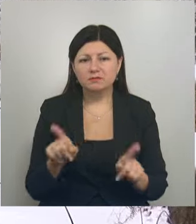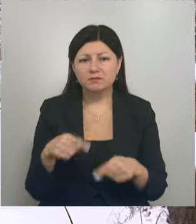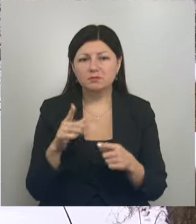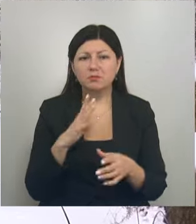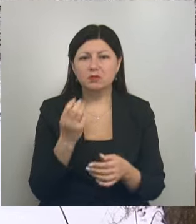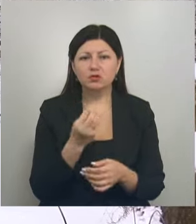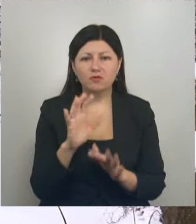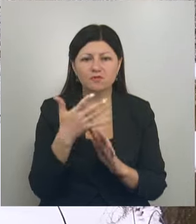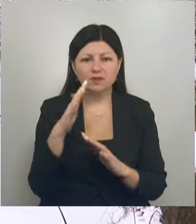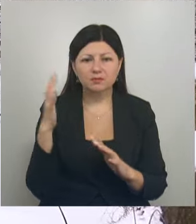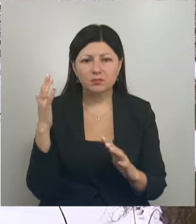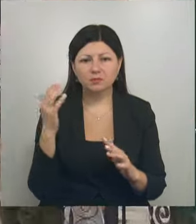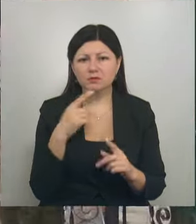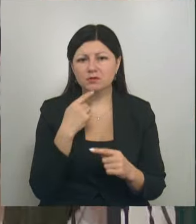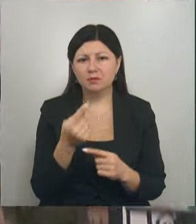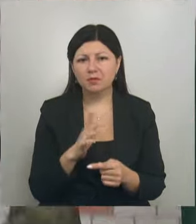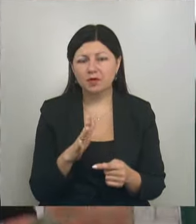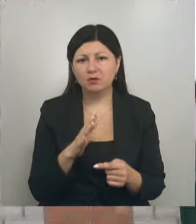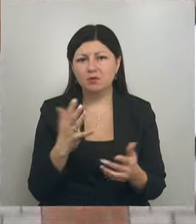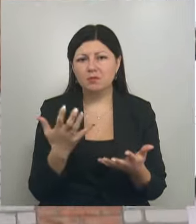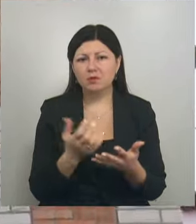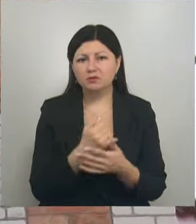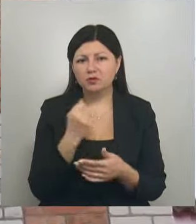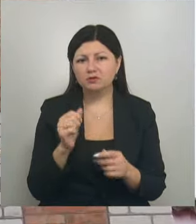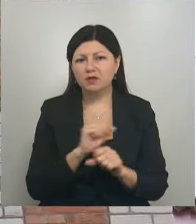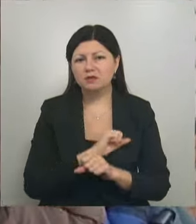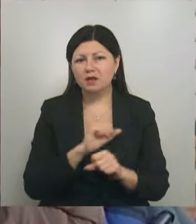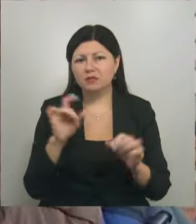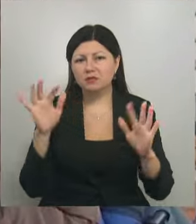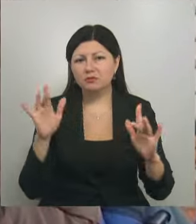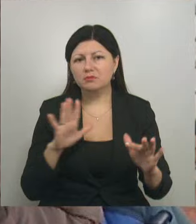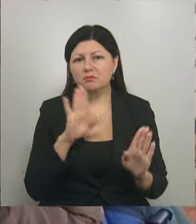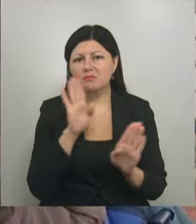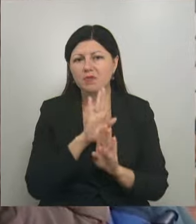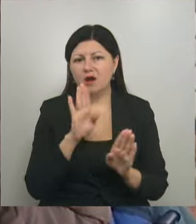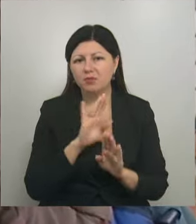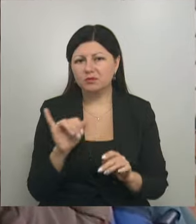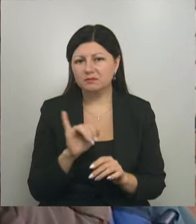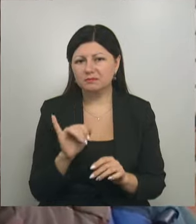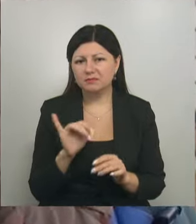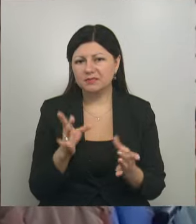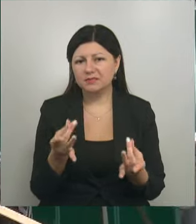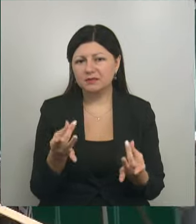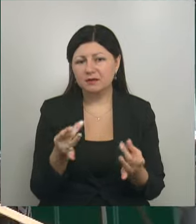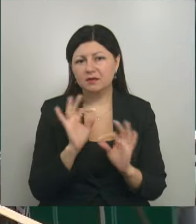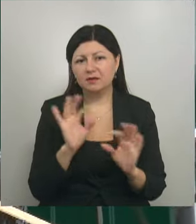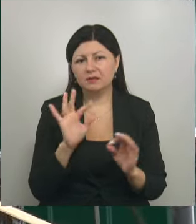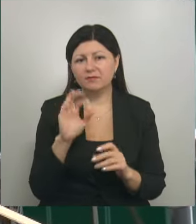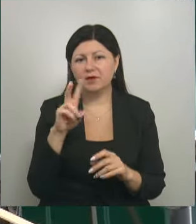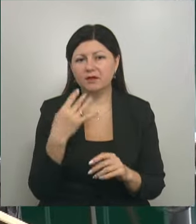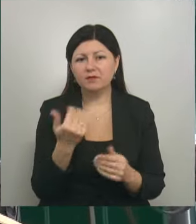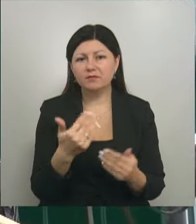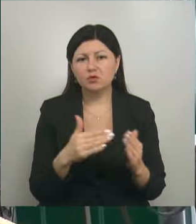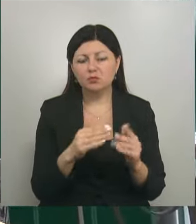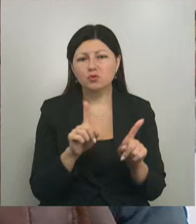был в лесополосе неподалеку. От разлета осколков спасло то, что стояла сырая погода, рассказывает местный житель Валерий. В его доме